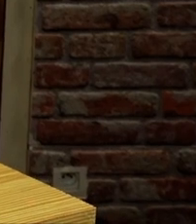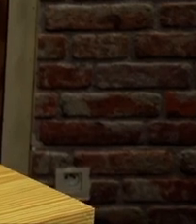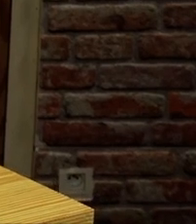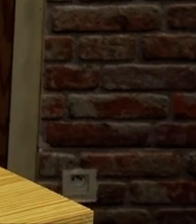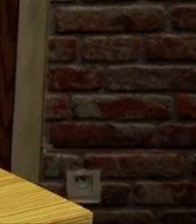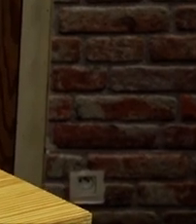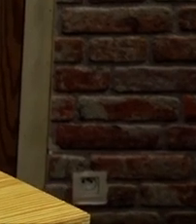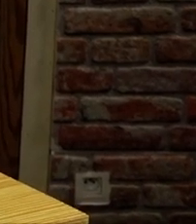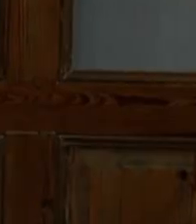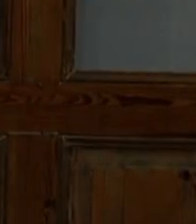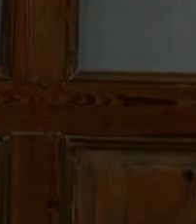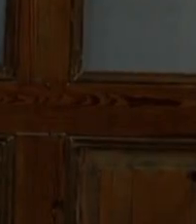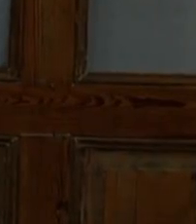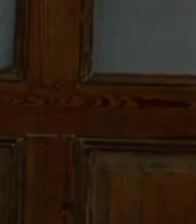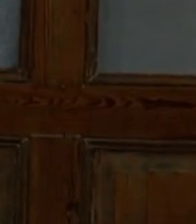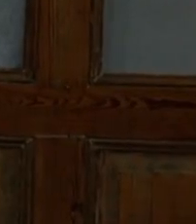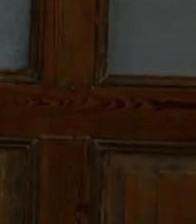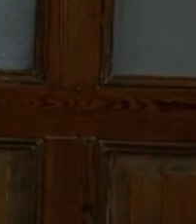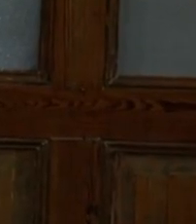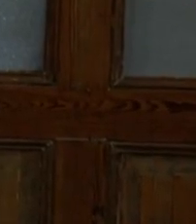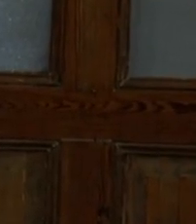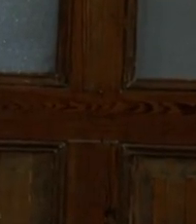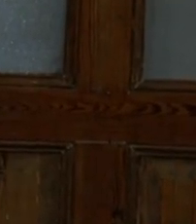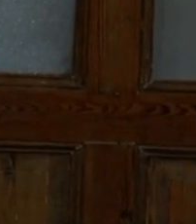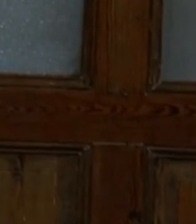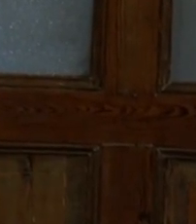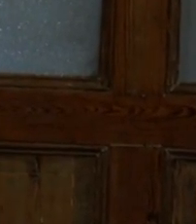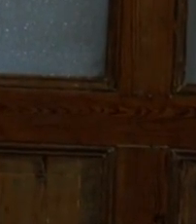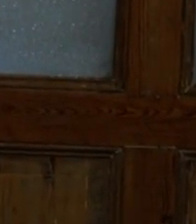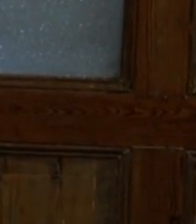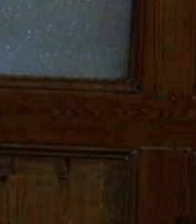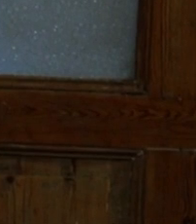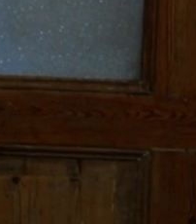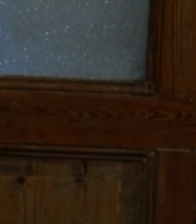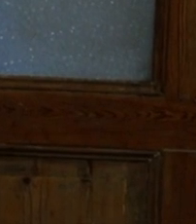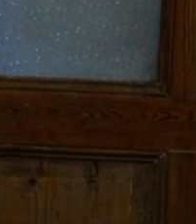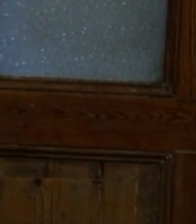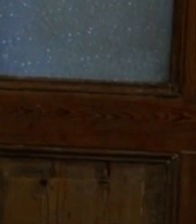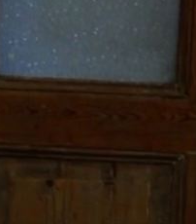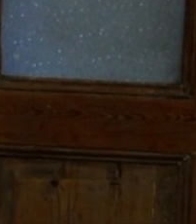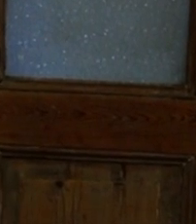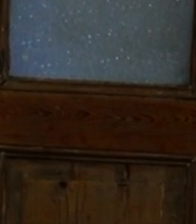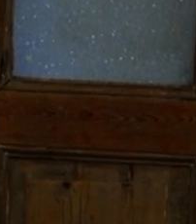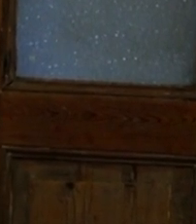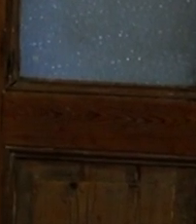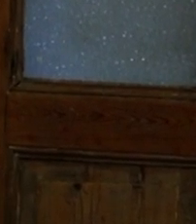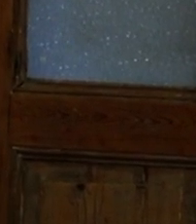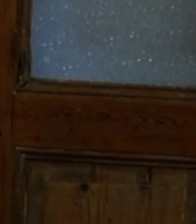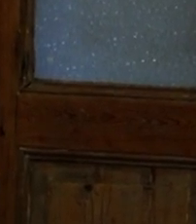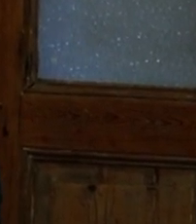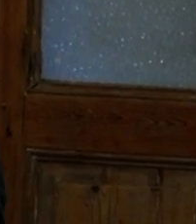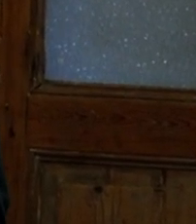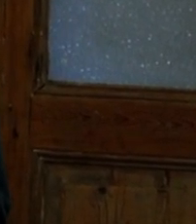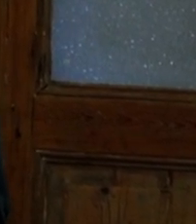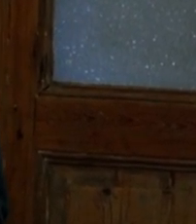les apprentissages la nuit. Mais bien dormir, ça s'apprend. Alors les enseignants ont tout intérêt à sensibiliser les enfants